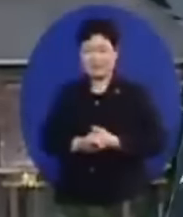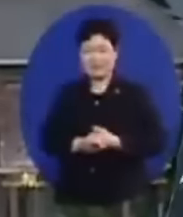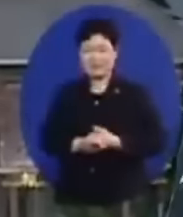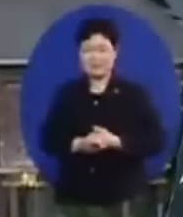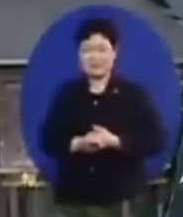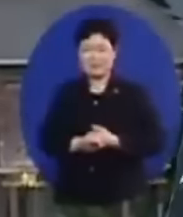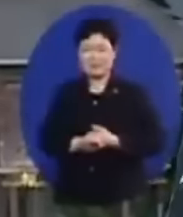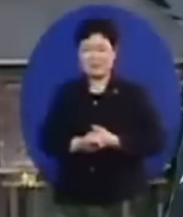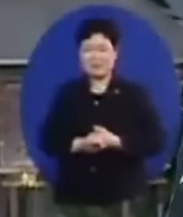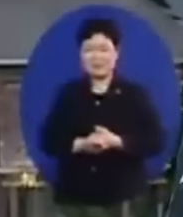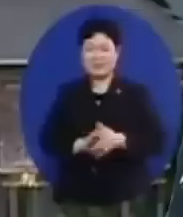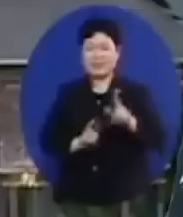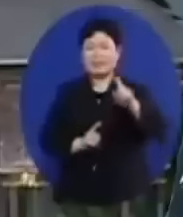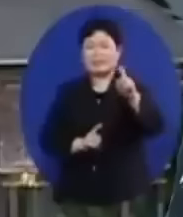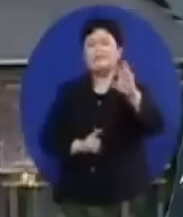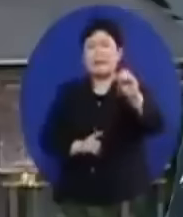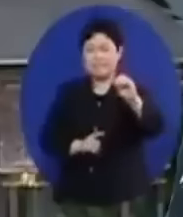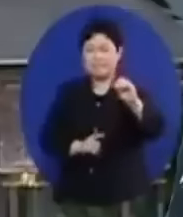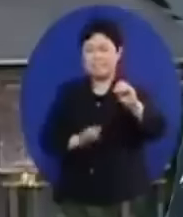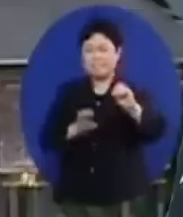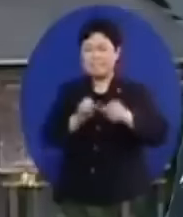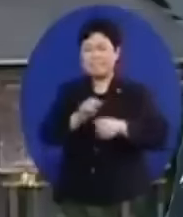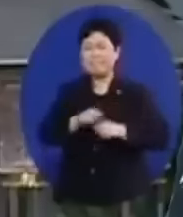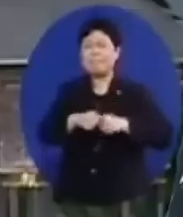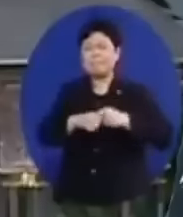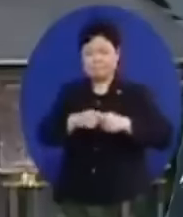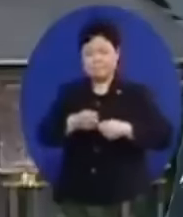그러면서 10만 평 가지, 10만 평.